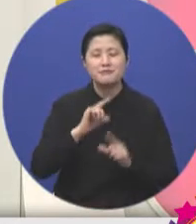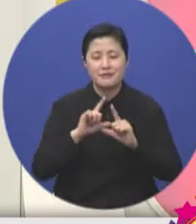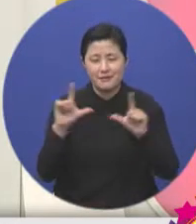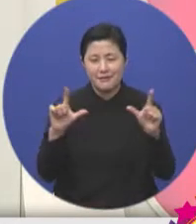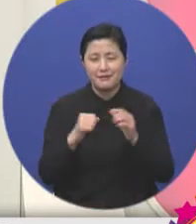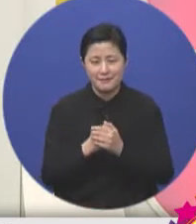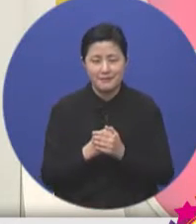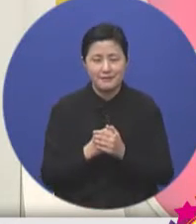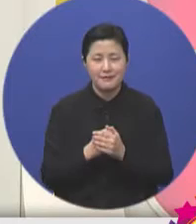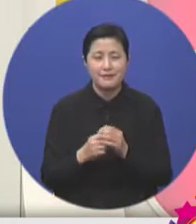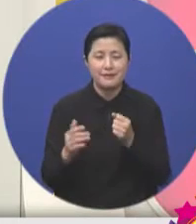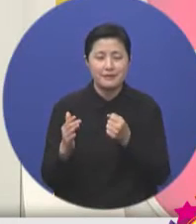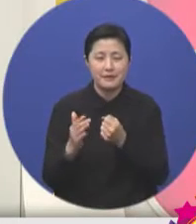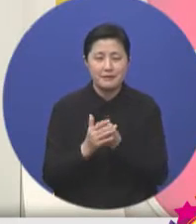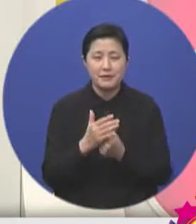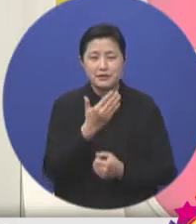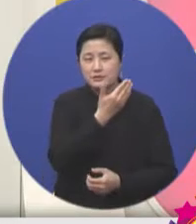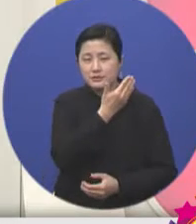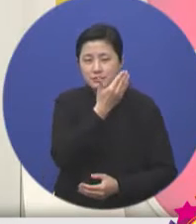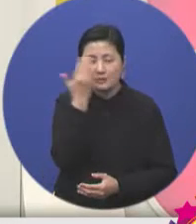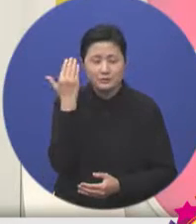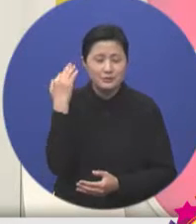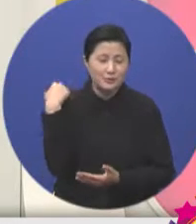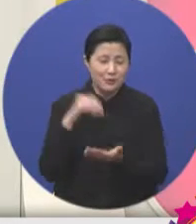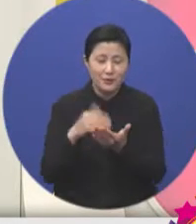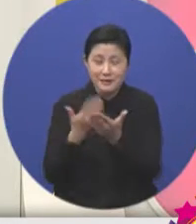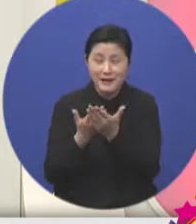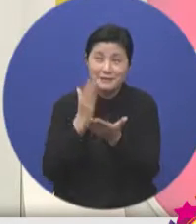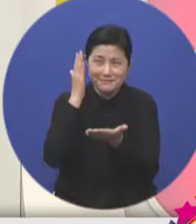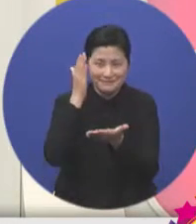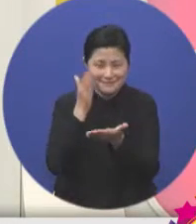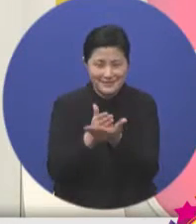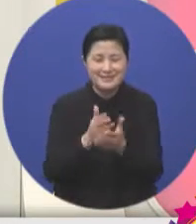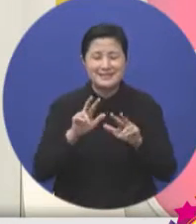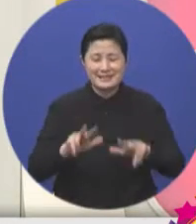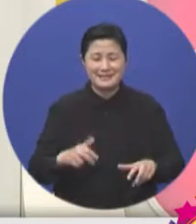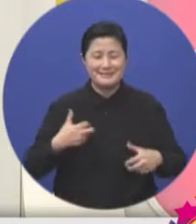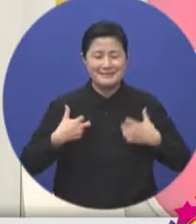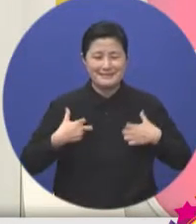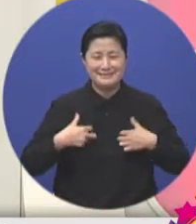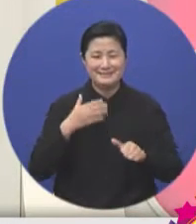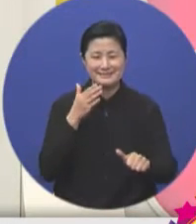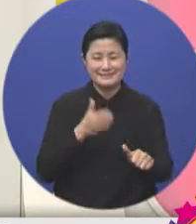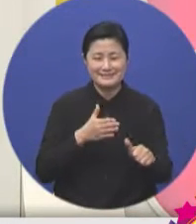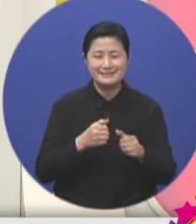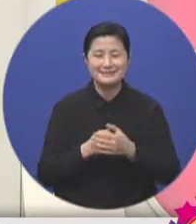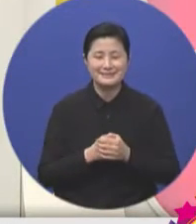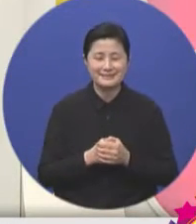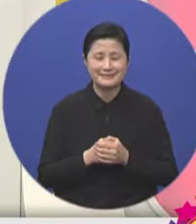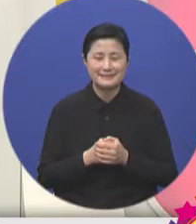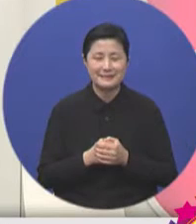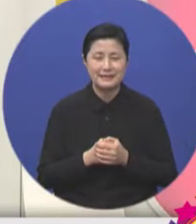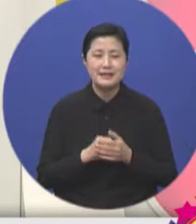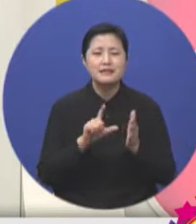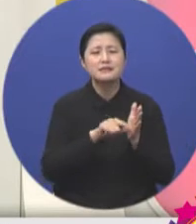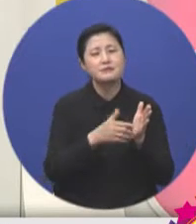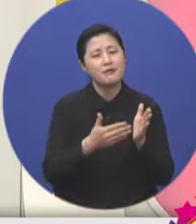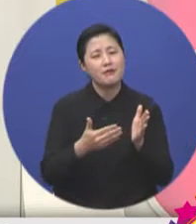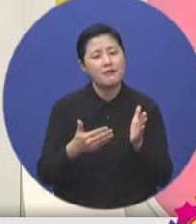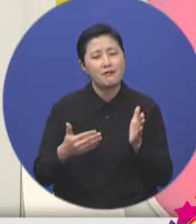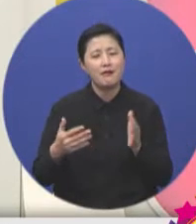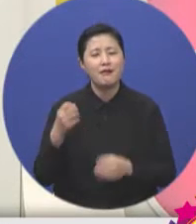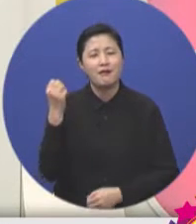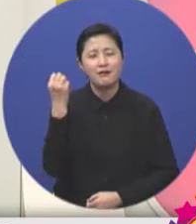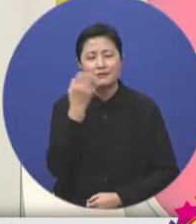그러니까 청춘 돌려달라고 하지 마시고 지금을 즐기셔요. 어차피 세월은